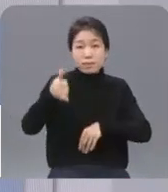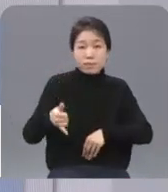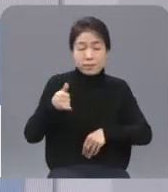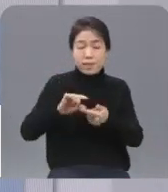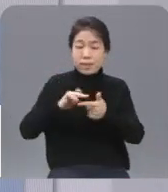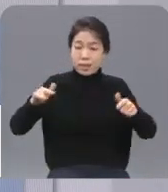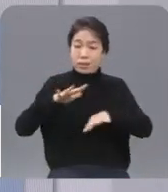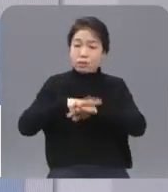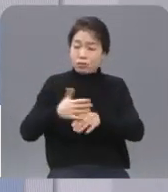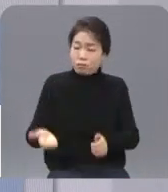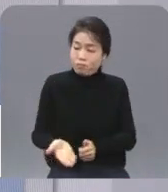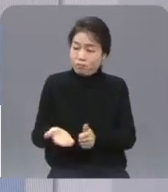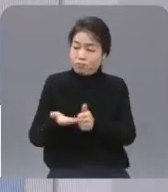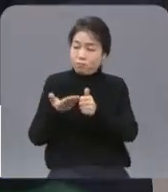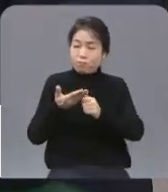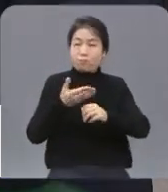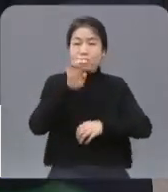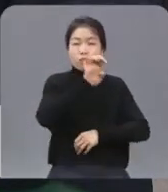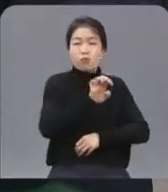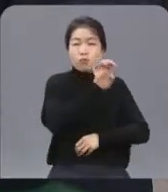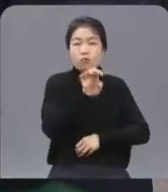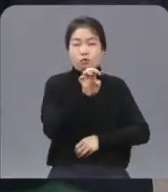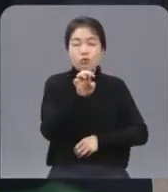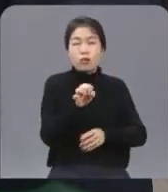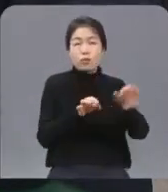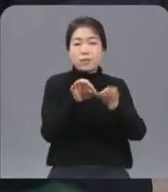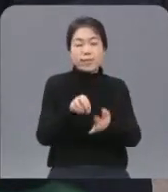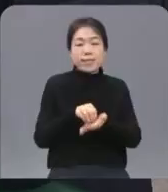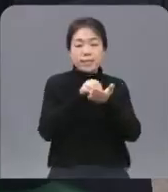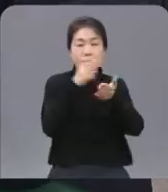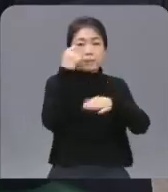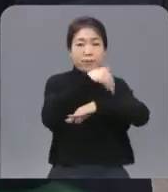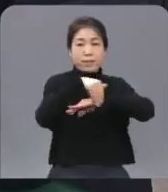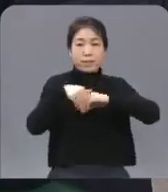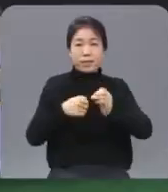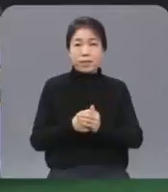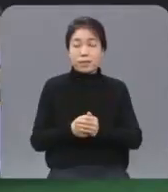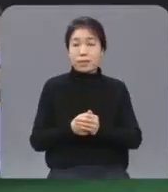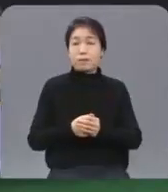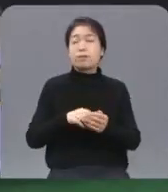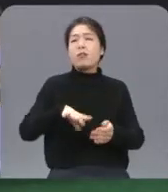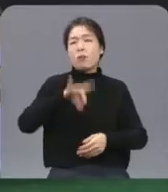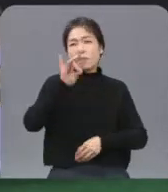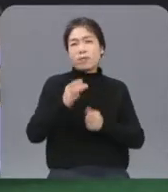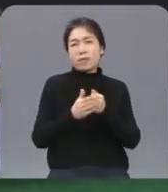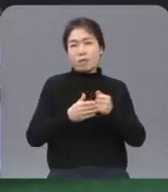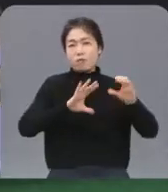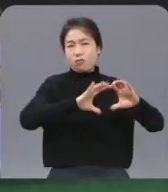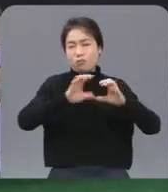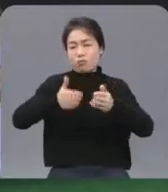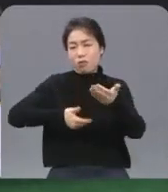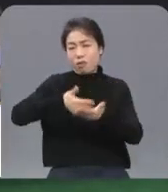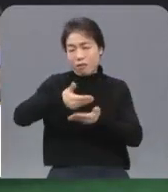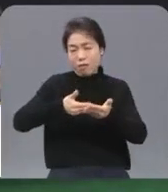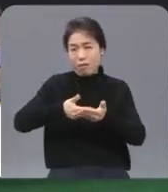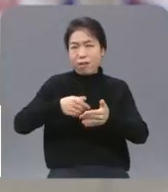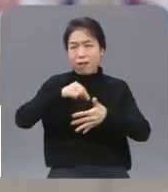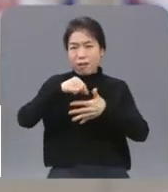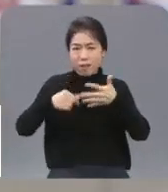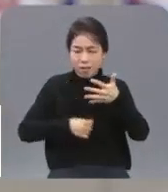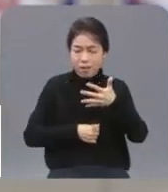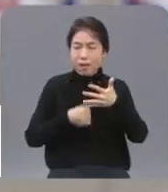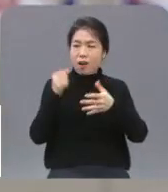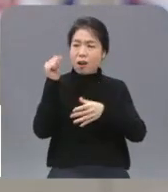각종 농산물을 생산해 유럽 시장을 공략하겠다는 겁니다 첫 진출이다 보니 국가간 거래에 따른 인허가